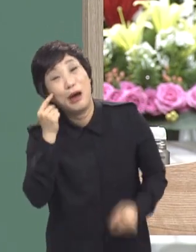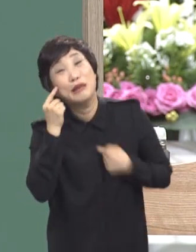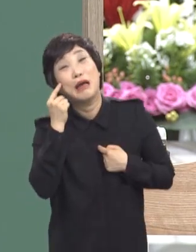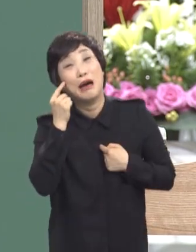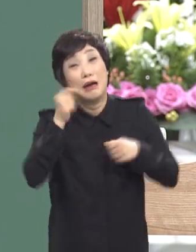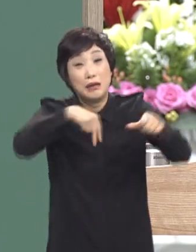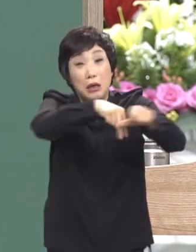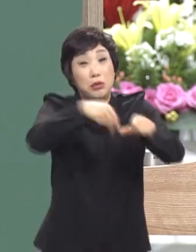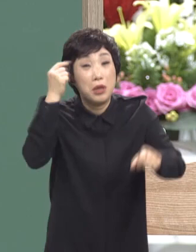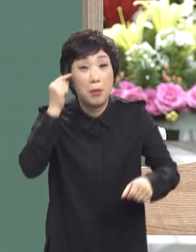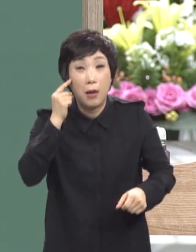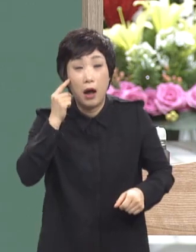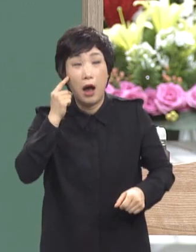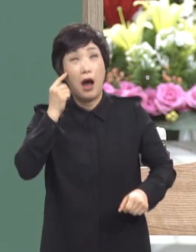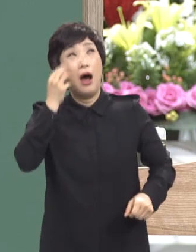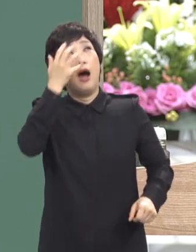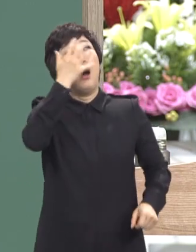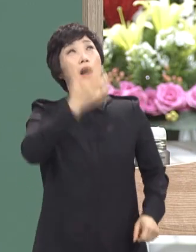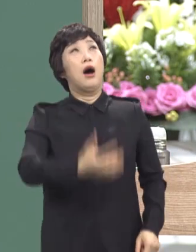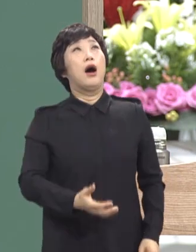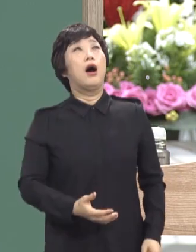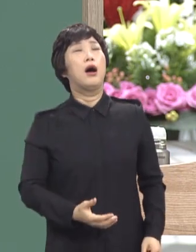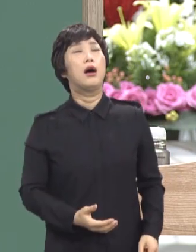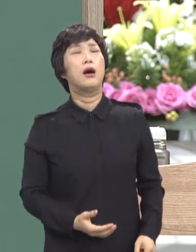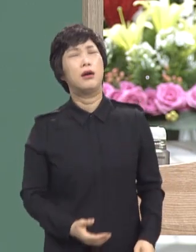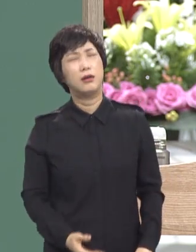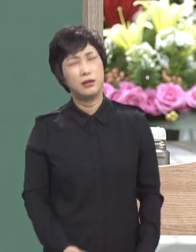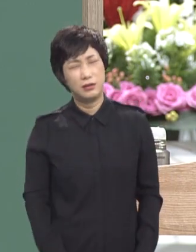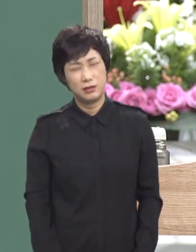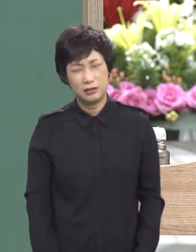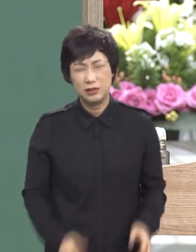매달려서 야 내가 목마르다.